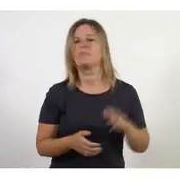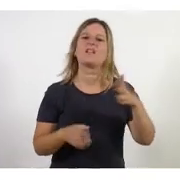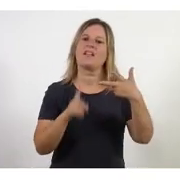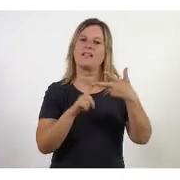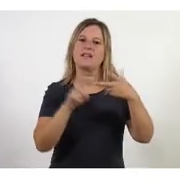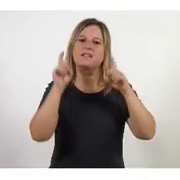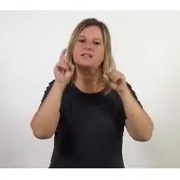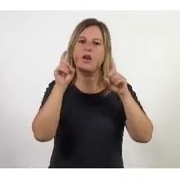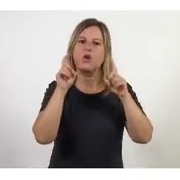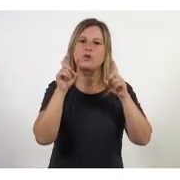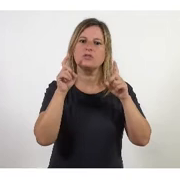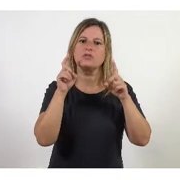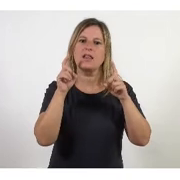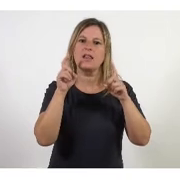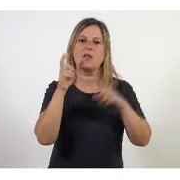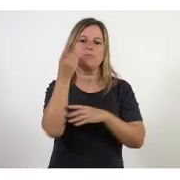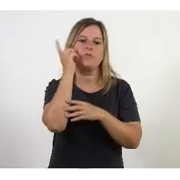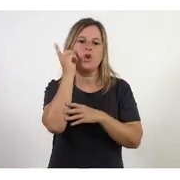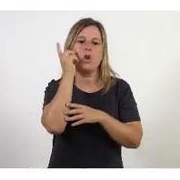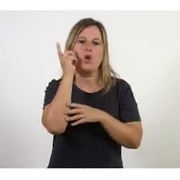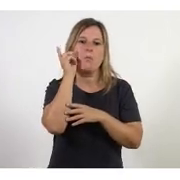Tercer consell, agafeu el mòbil